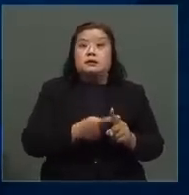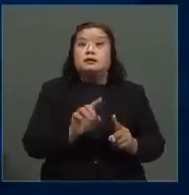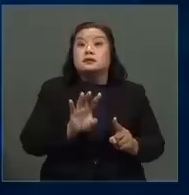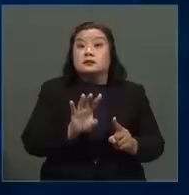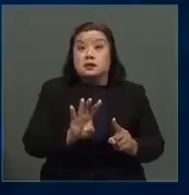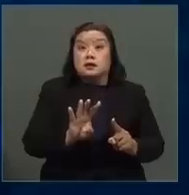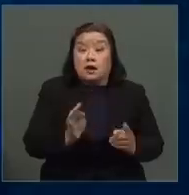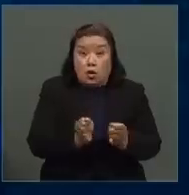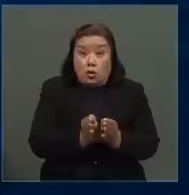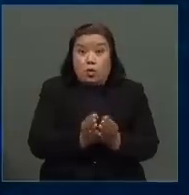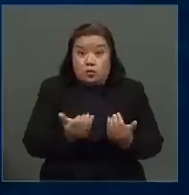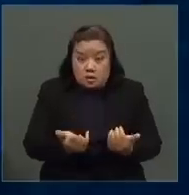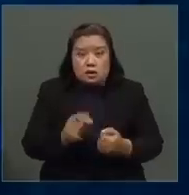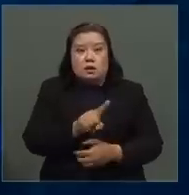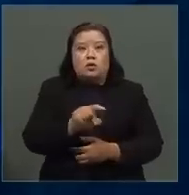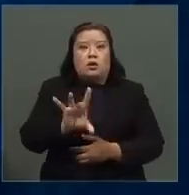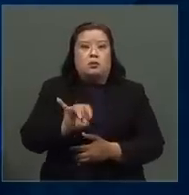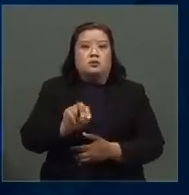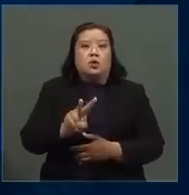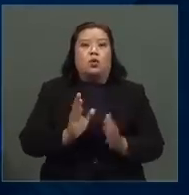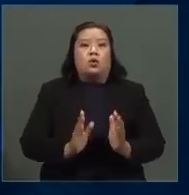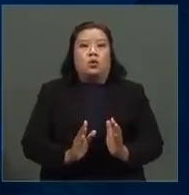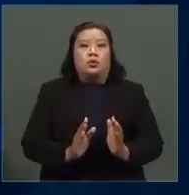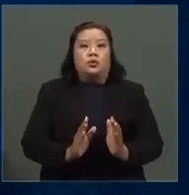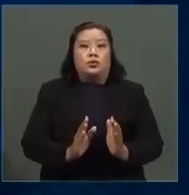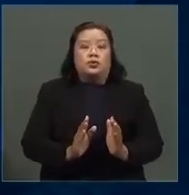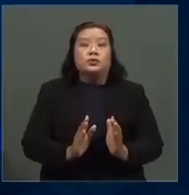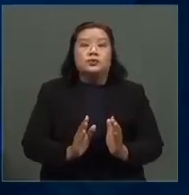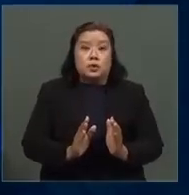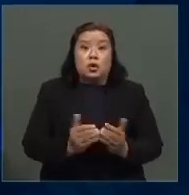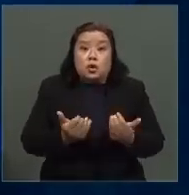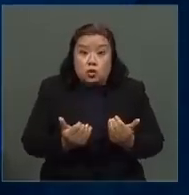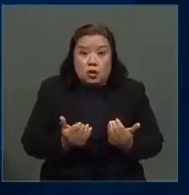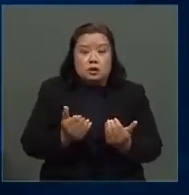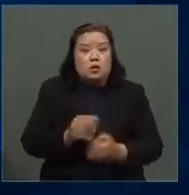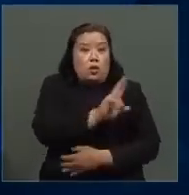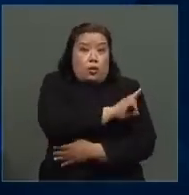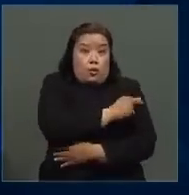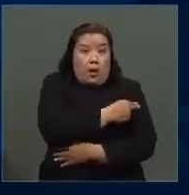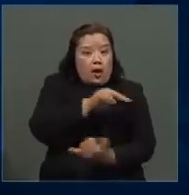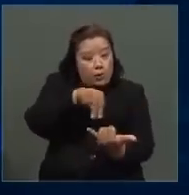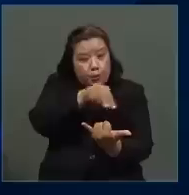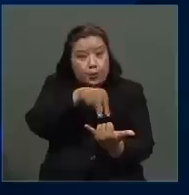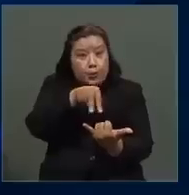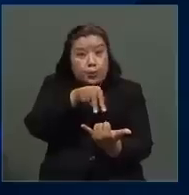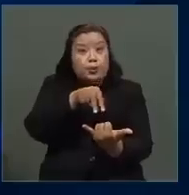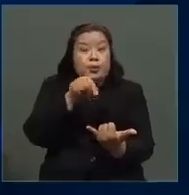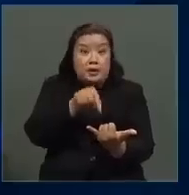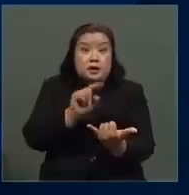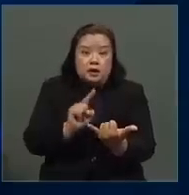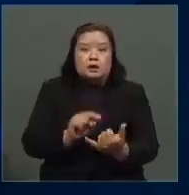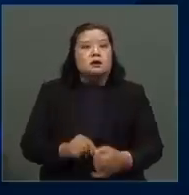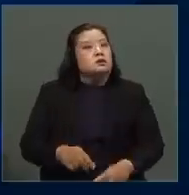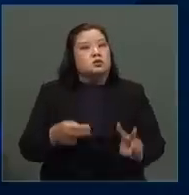ที่182คนนะคะยอดผู้ที่กำลังรักษาตัวอยู่ในตอนนี้นะคะเป็นสอง